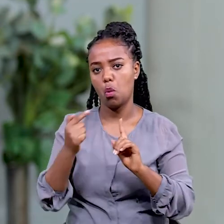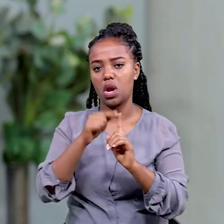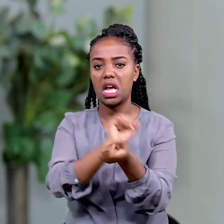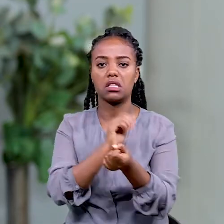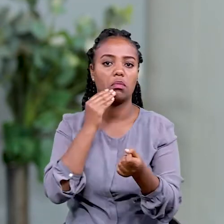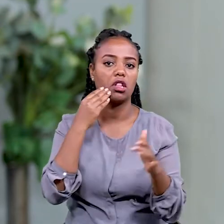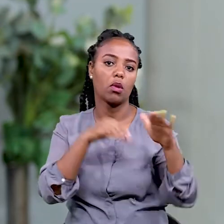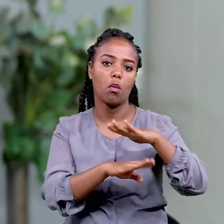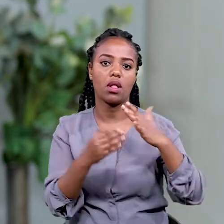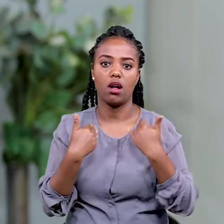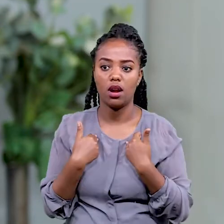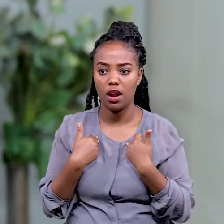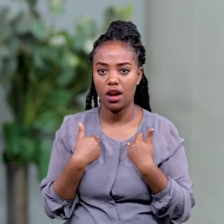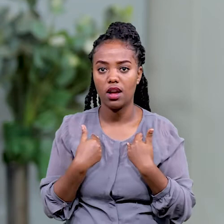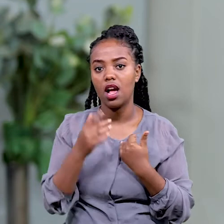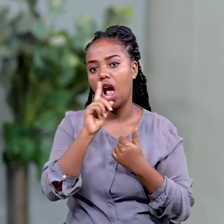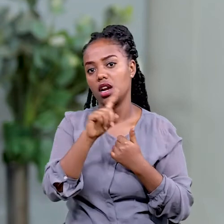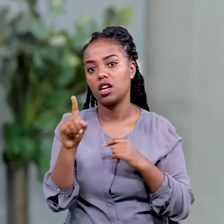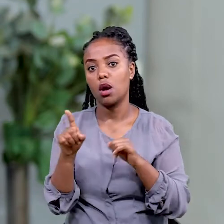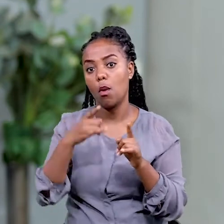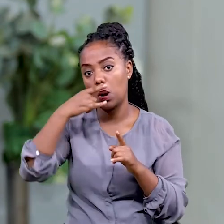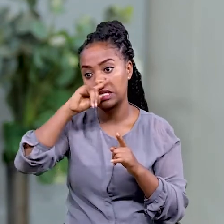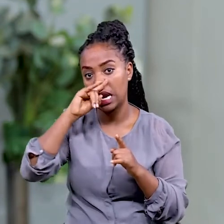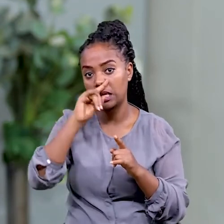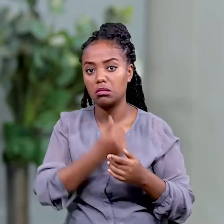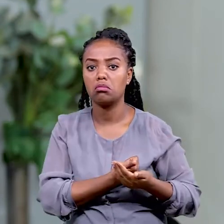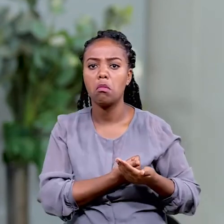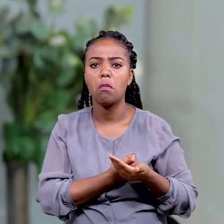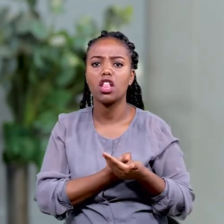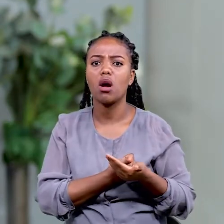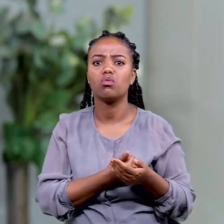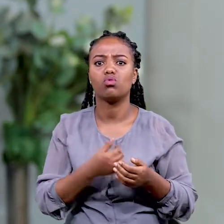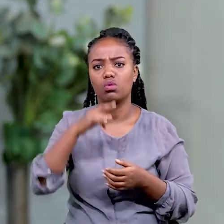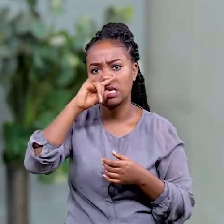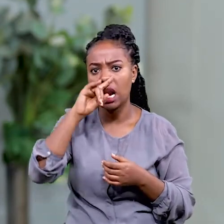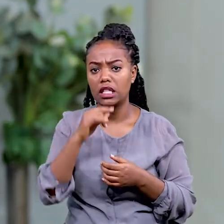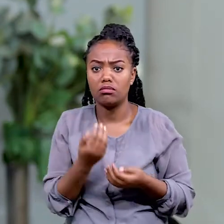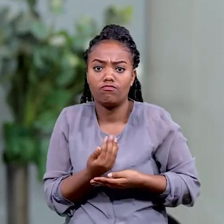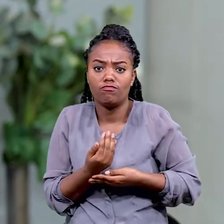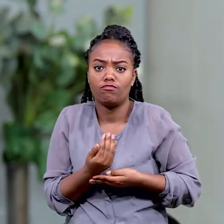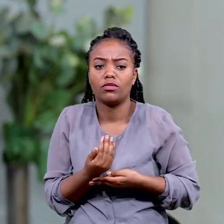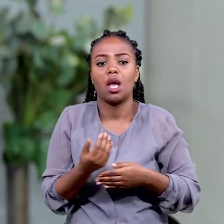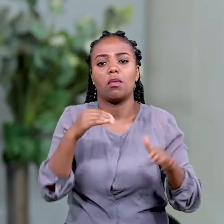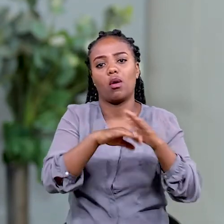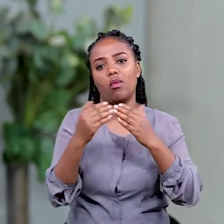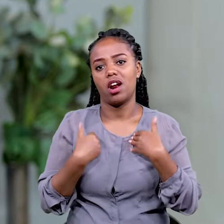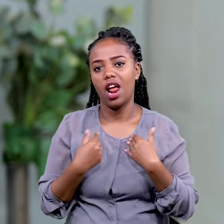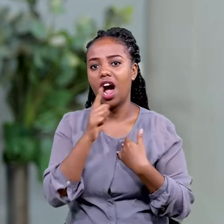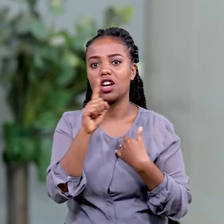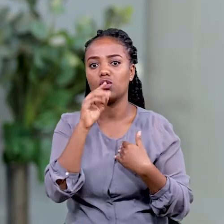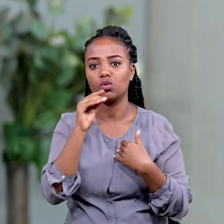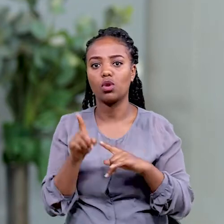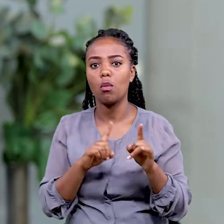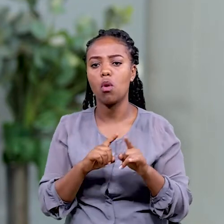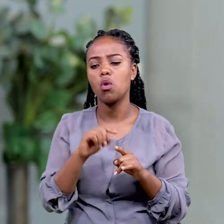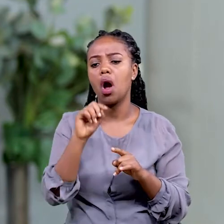ቤት የሚገቡበት አለ። አንዳንዶቹ ህፃናቶች የሚያጠቡ ህፃናቶችን ይዞ ወደዛ የሚገቡበት አለ። አንዳንዶቹ አንድ